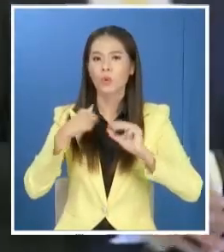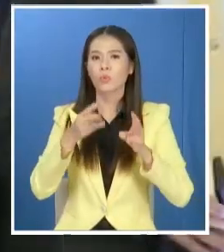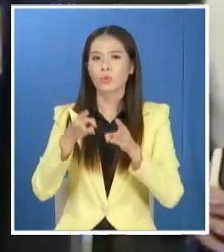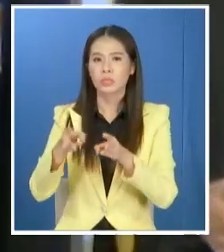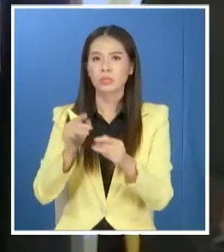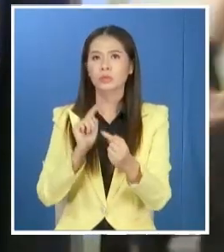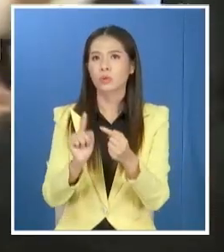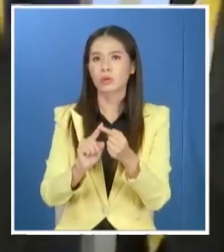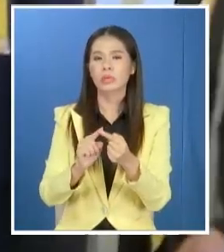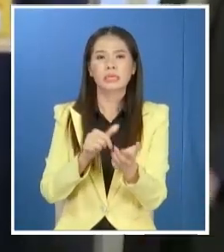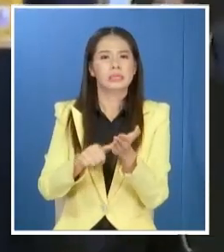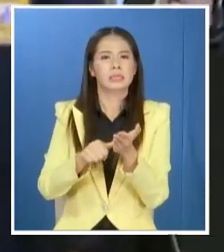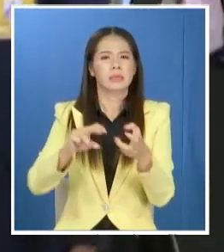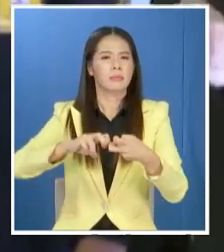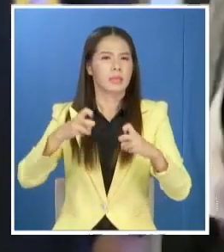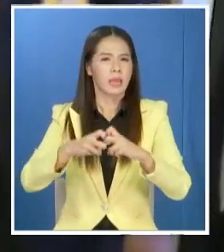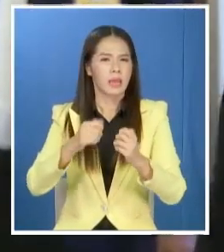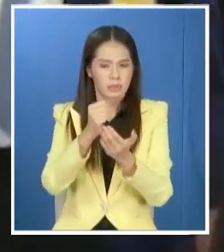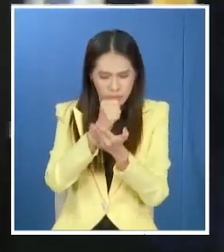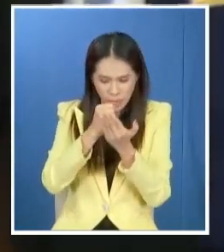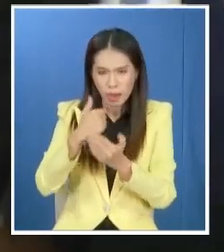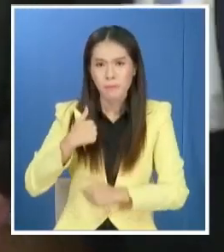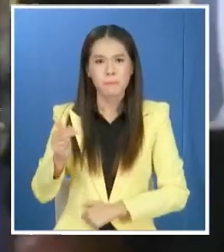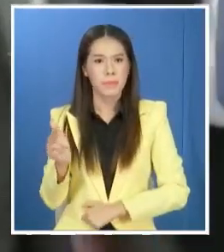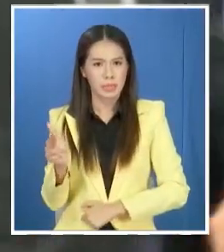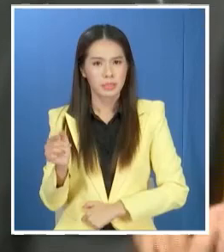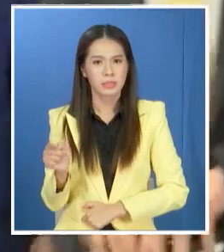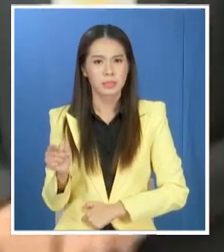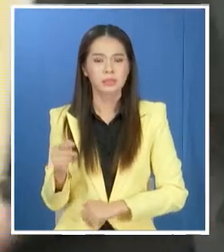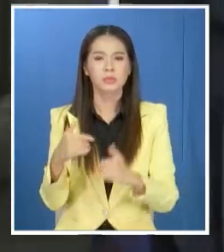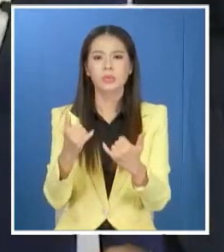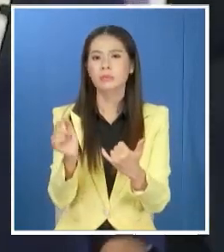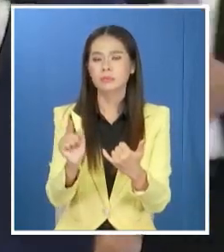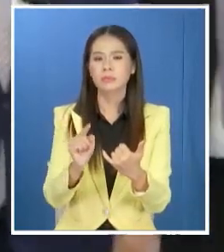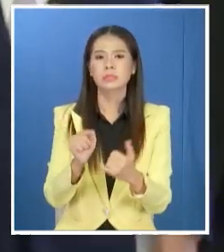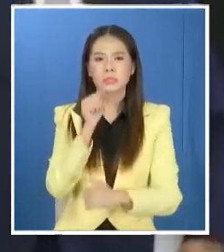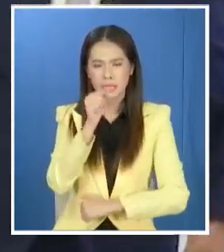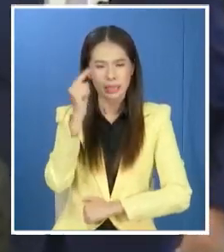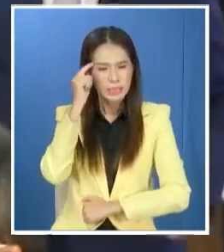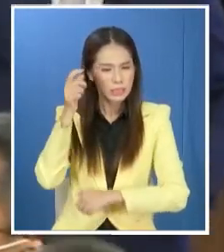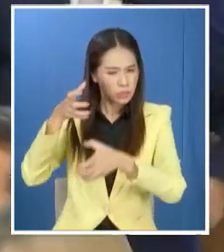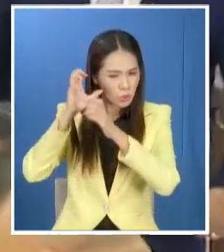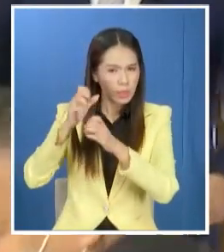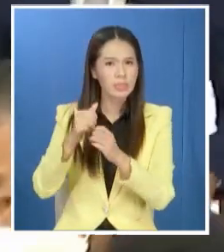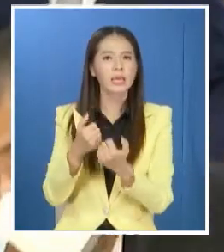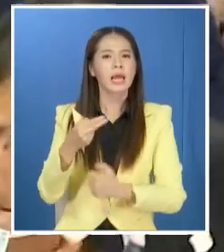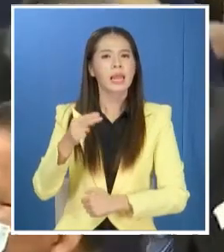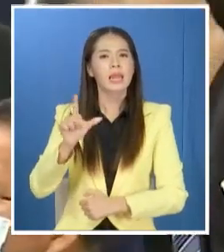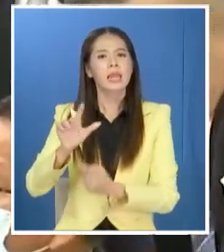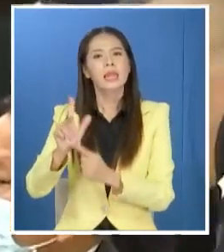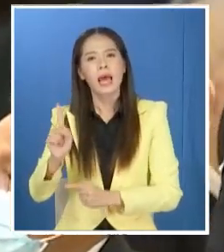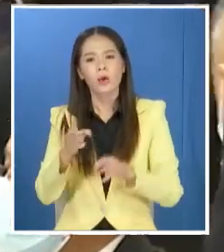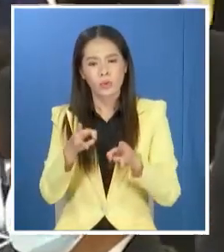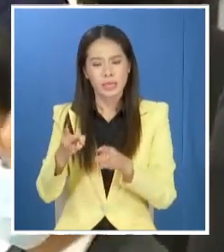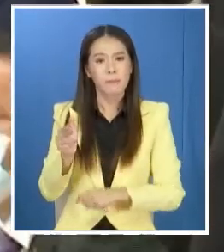มาตรการในการแก้ไขปัญหาเรื่องยาเสพติดเราก็อาวุธปืนเบื้องต้นจะมีการสั่งทบทวนหลักเกณฑ์ในการครอบครองอาวุธปืน